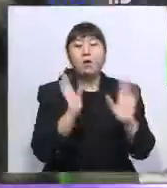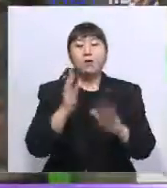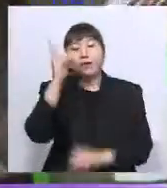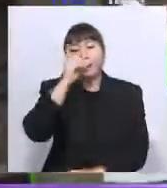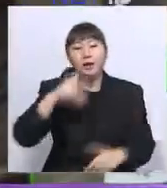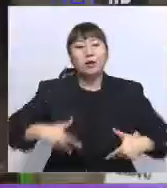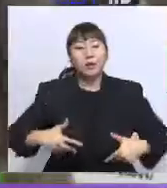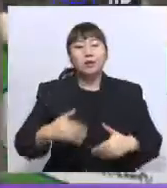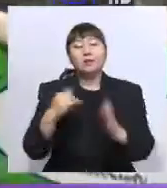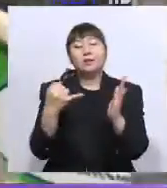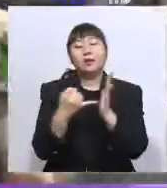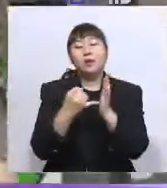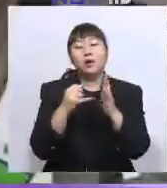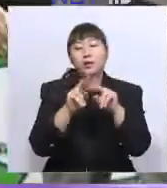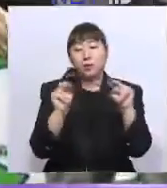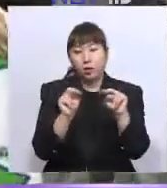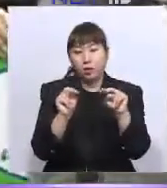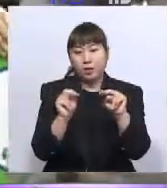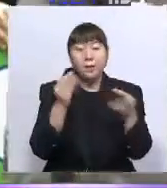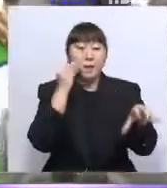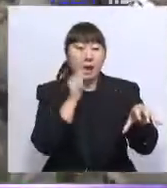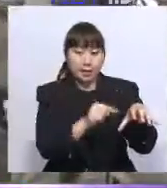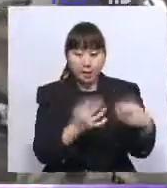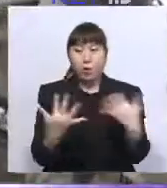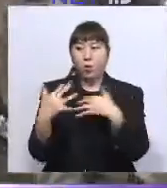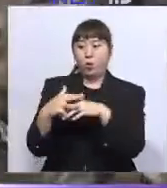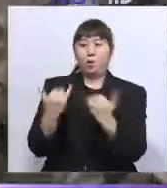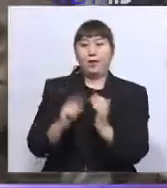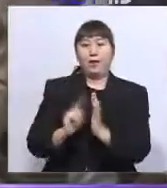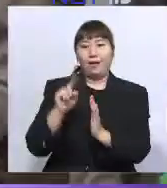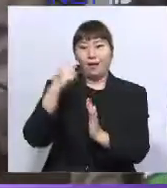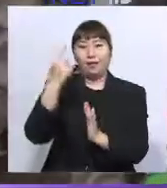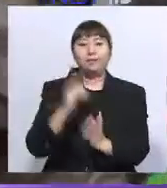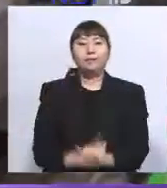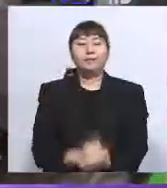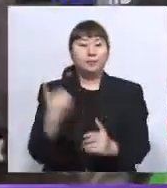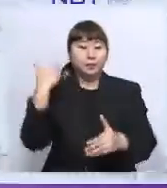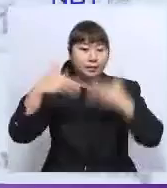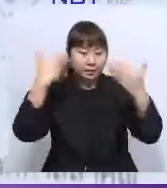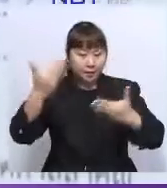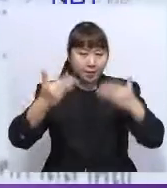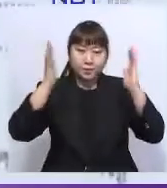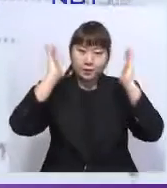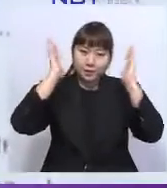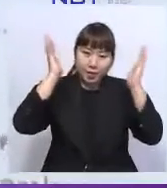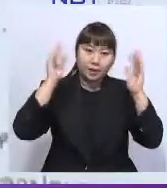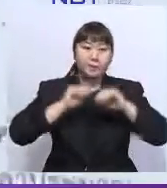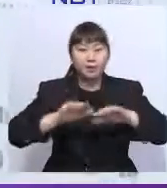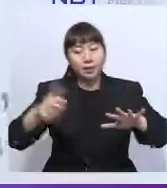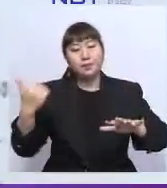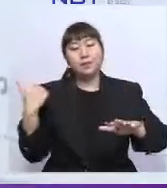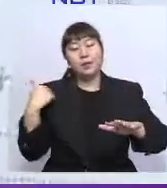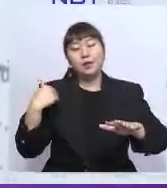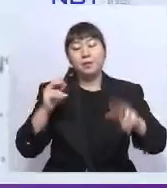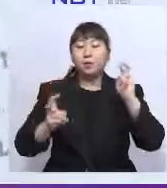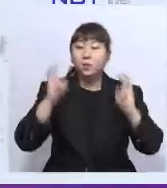วัดนนทบุรีซึ่งบ้านหลังนี้เข้าร่วมโครงการเป็นครั้งแรกด้วยนะคะก็มีกิจกรรมประชาสัมพันธ์ไปด้วยมีตุ๊กตามาส